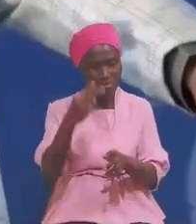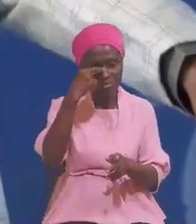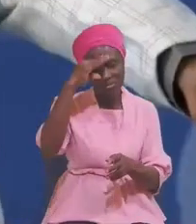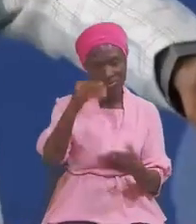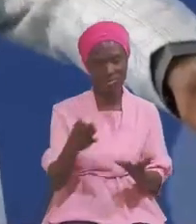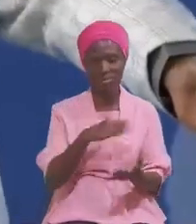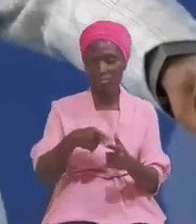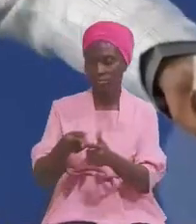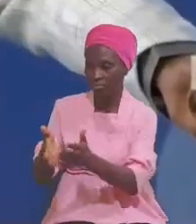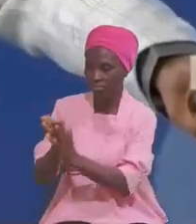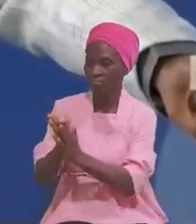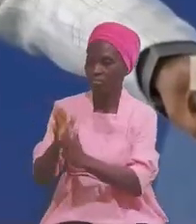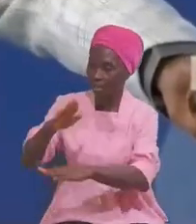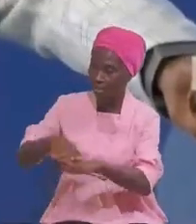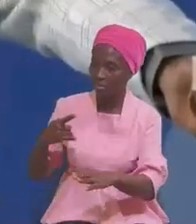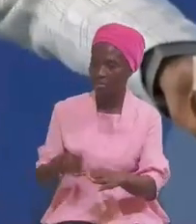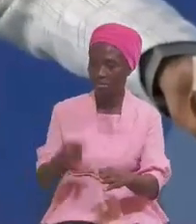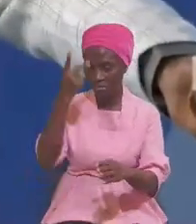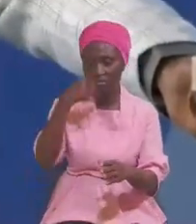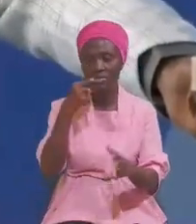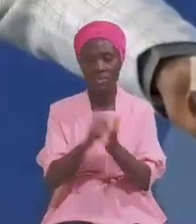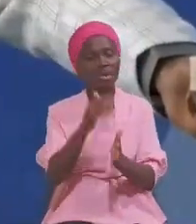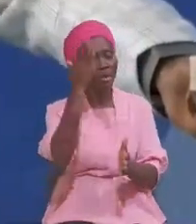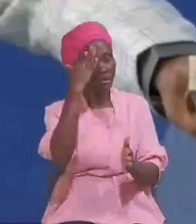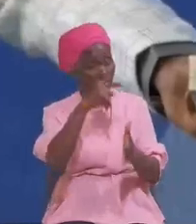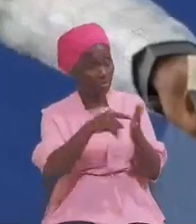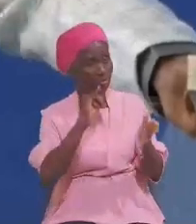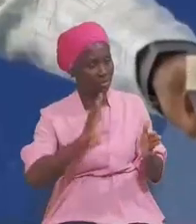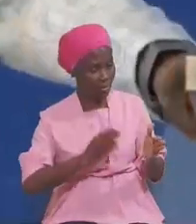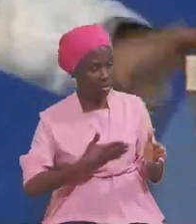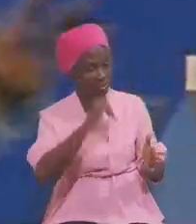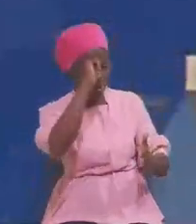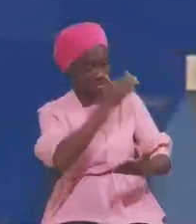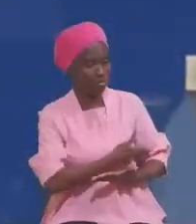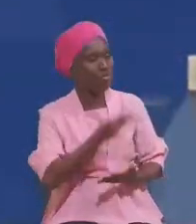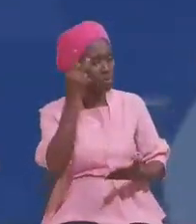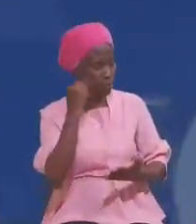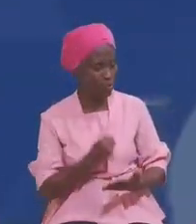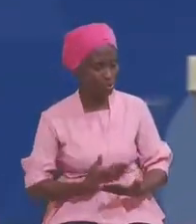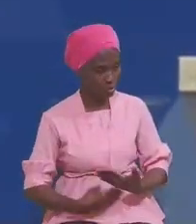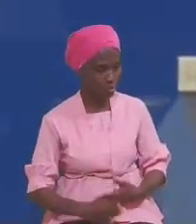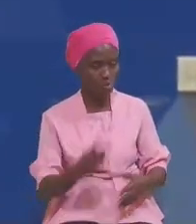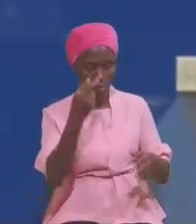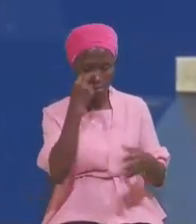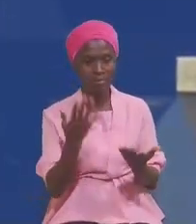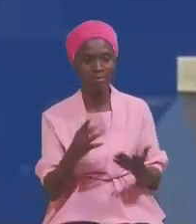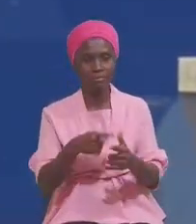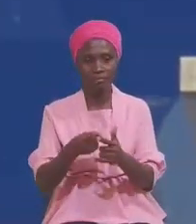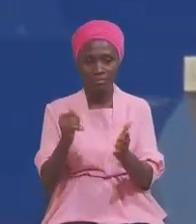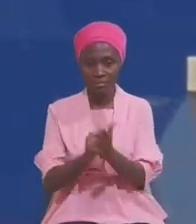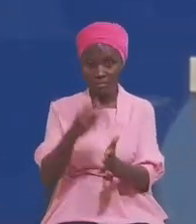parents ont dit, nous savons que celui-ci est notre fils. Il était né aveugle. Et puis ce fils